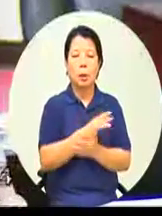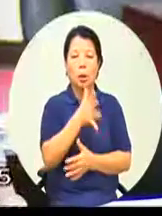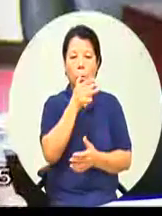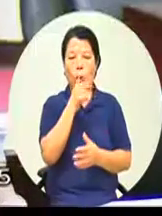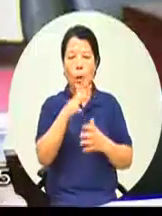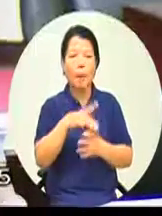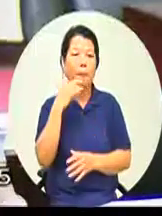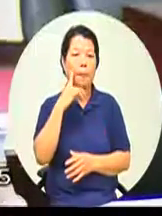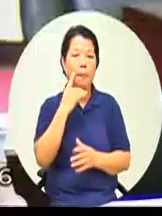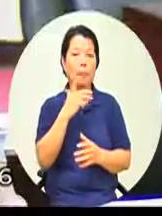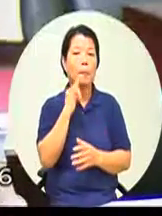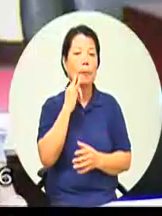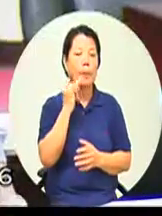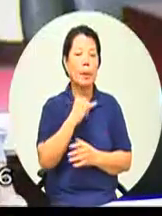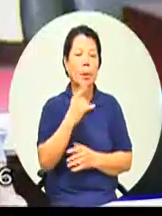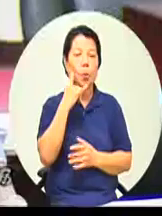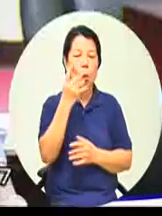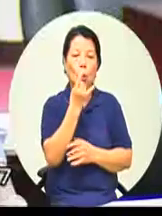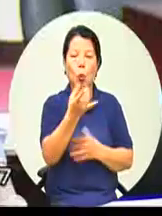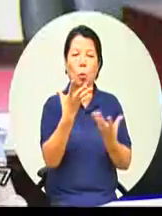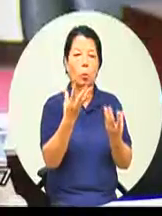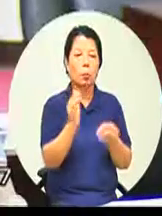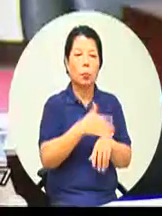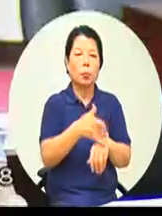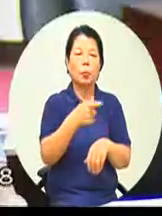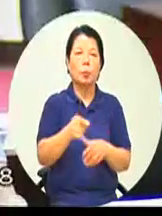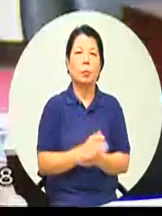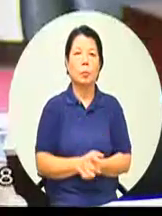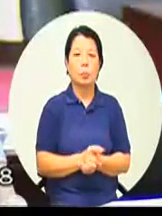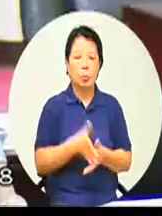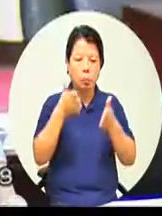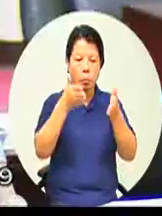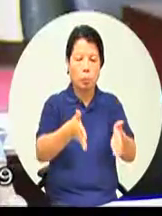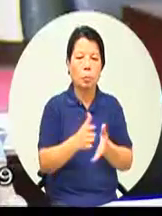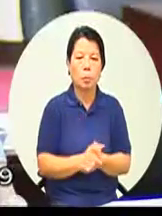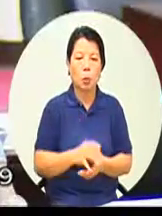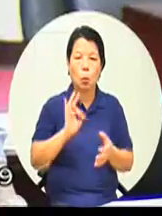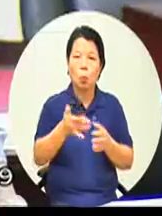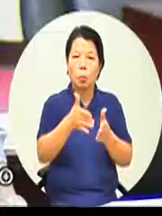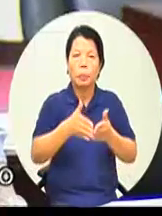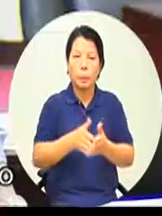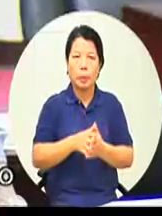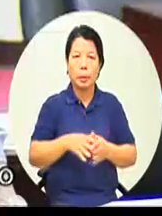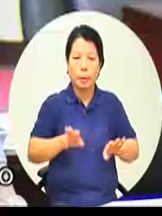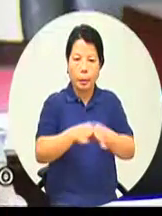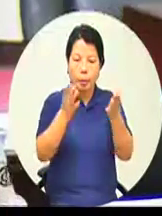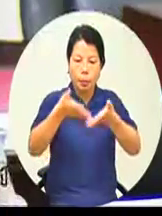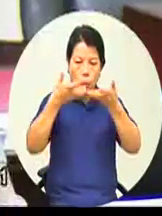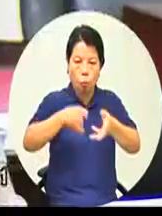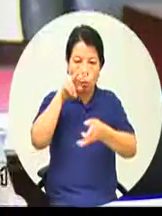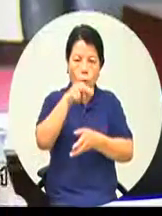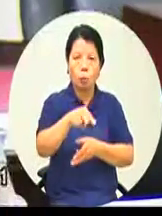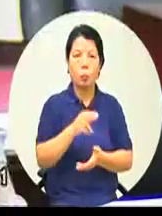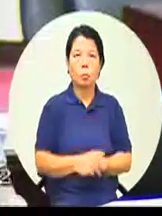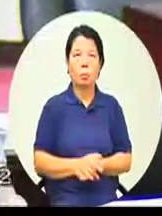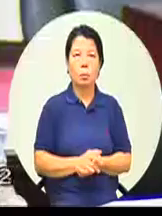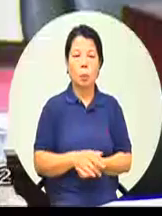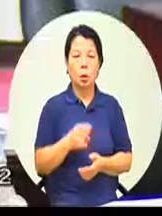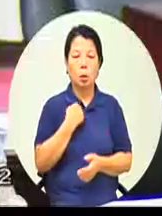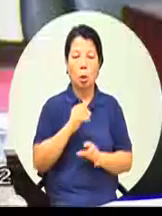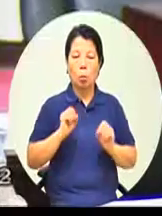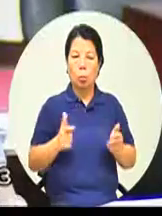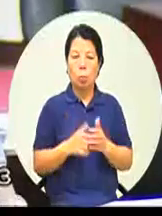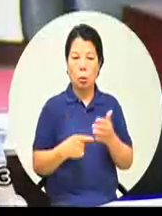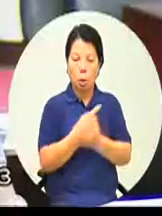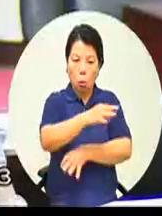妈妈的母语。好，那所以这个部分其实为什么我们要开始重视这个问题？其实我们不只是在